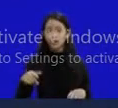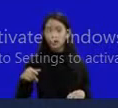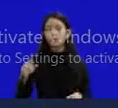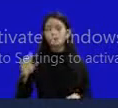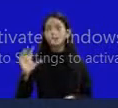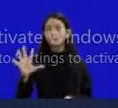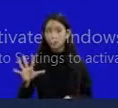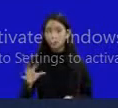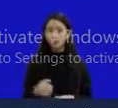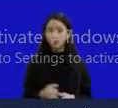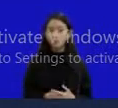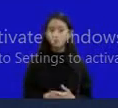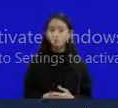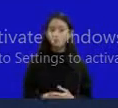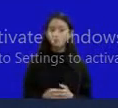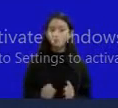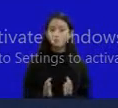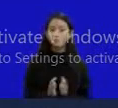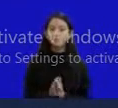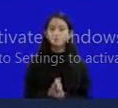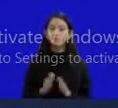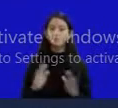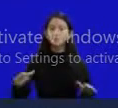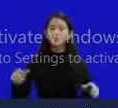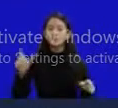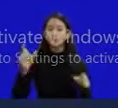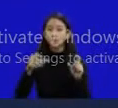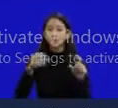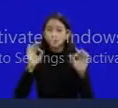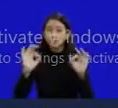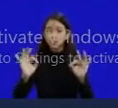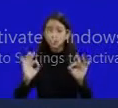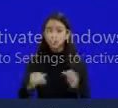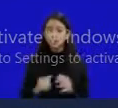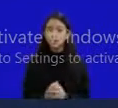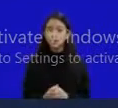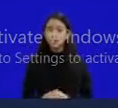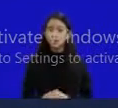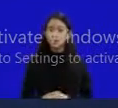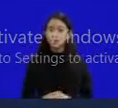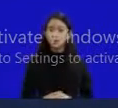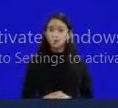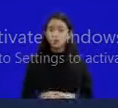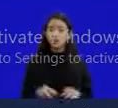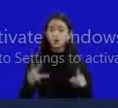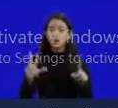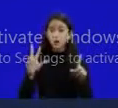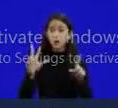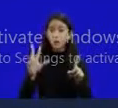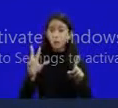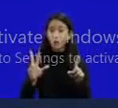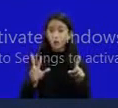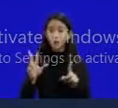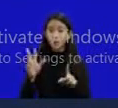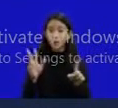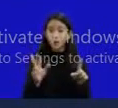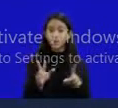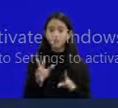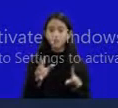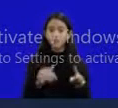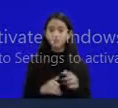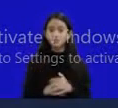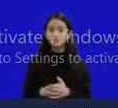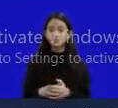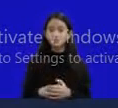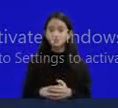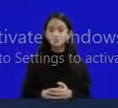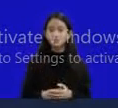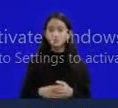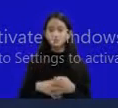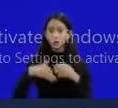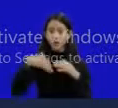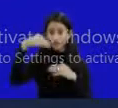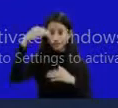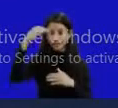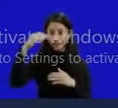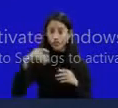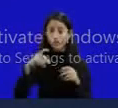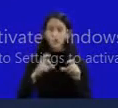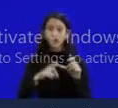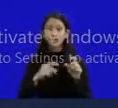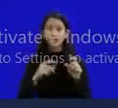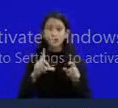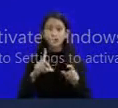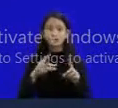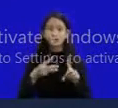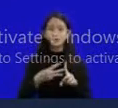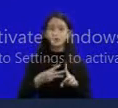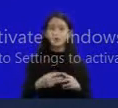peserta didik di pendidikan dasar menengah 18 anak maksimal perkelas yang biasanya 36 dan untuk SLB